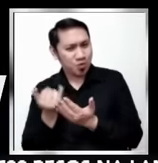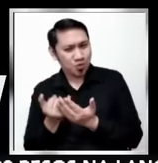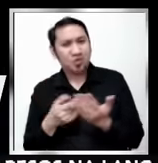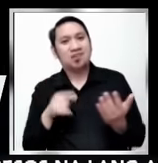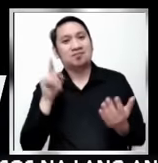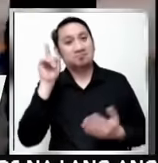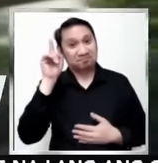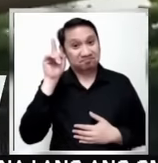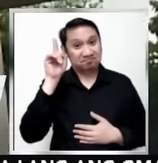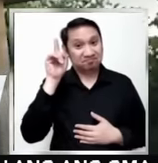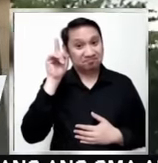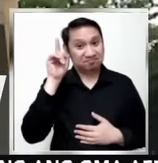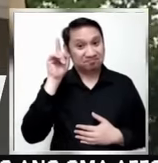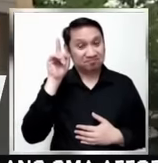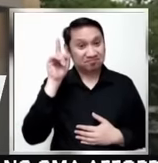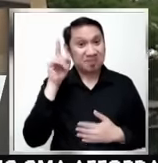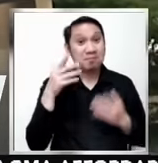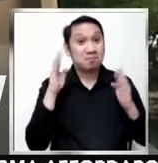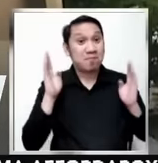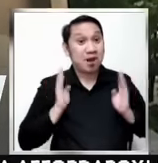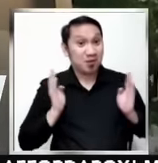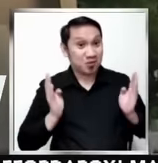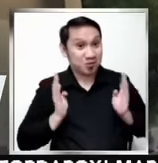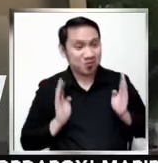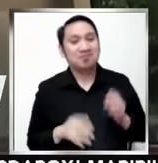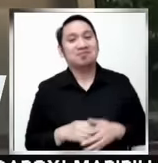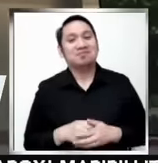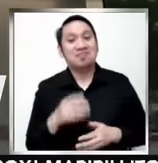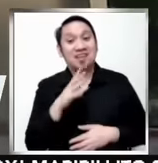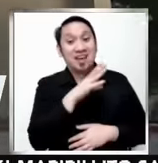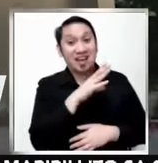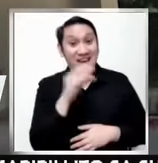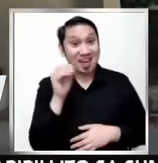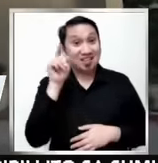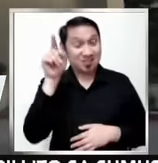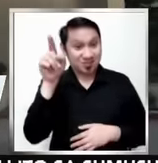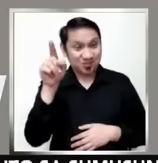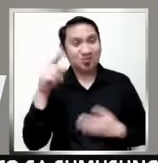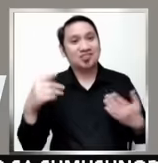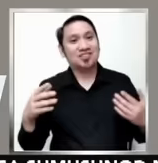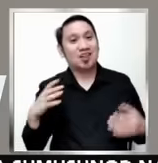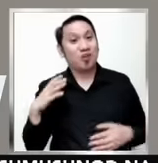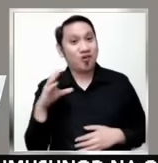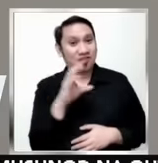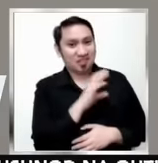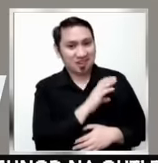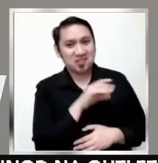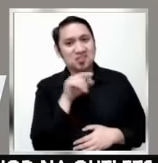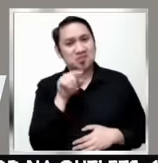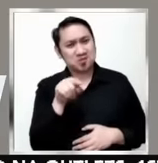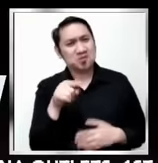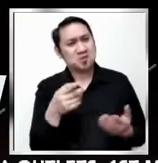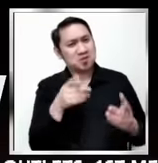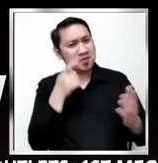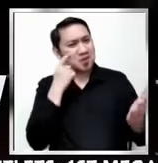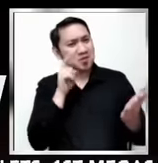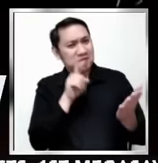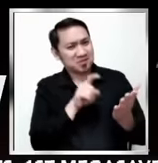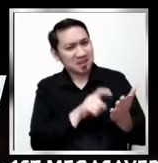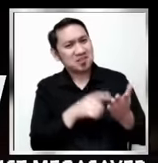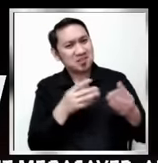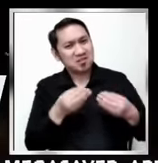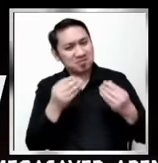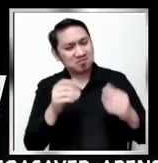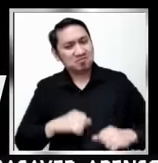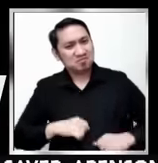Road. Maging ang House of Representatives, kinilala ang dedication at pride na ibinigay ni Michelle sa Pilipinas nang mag-top